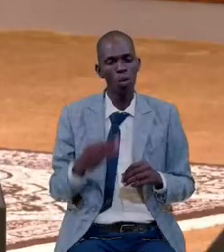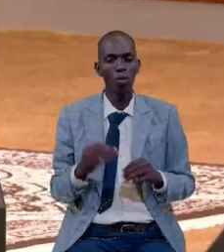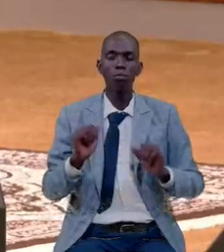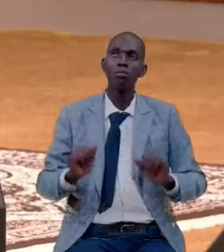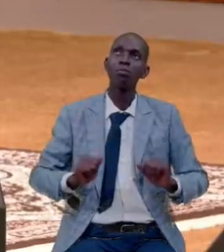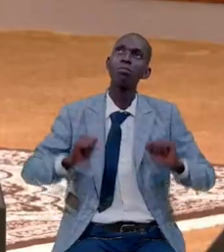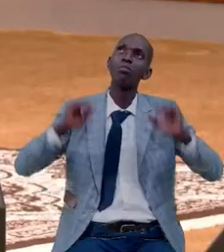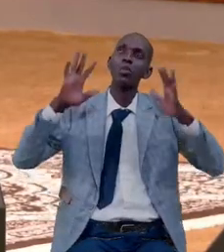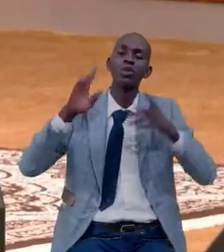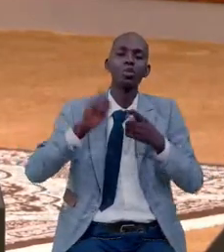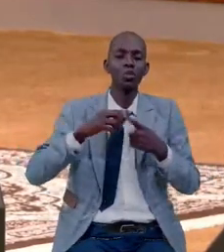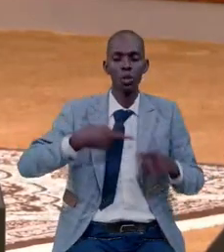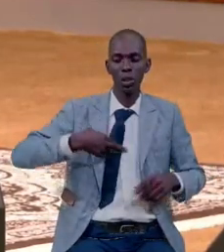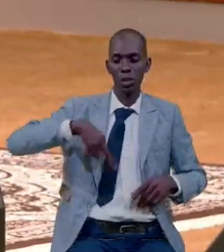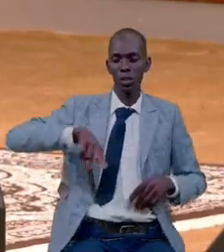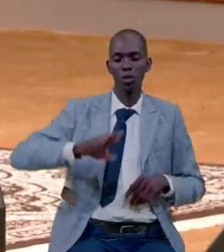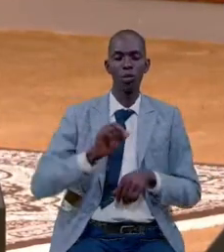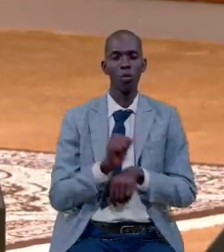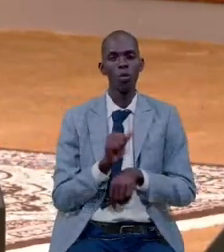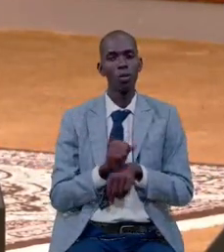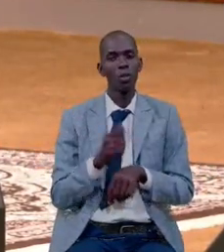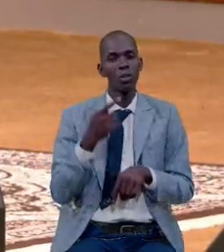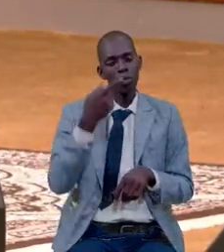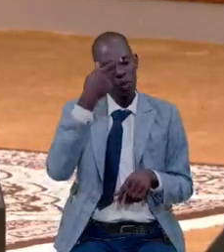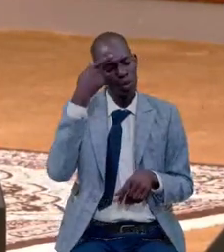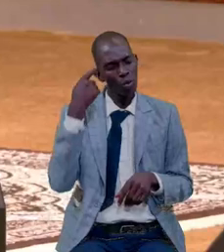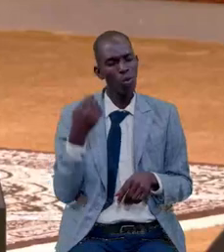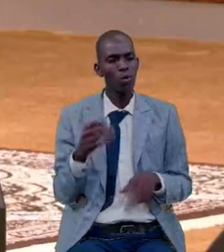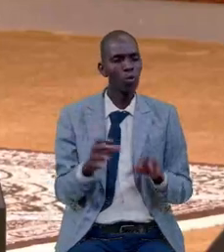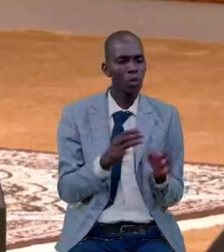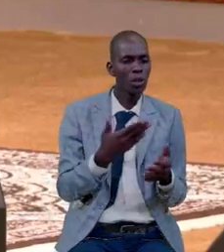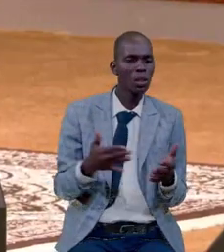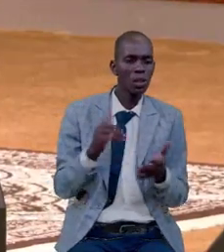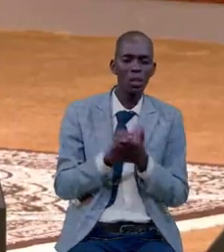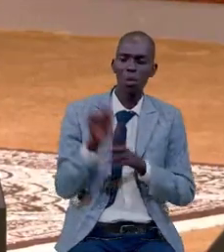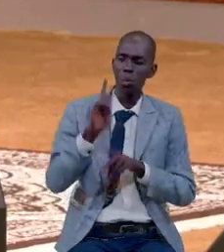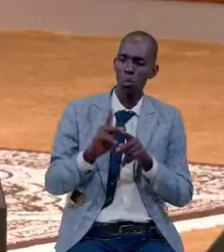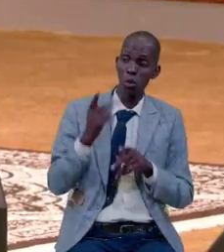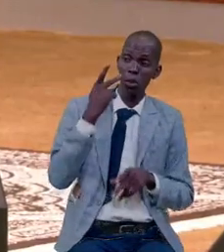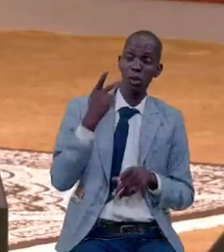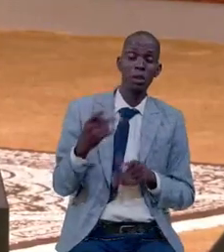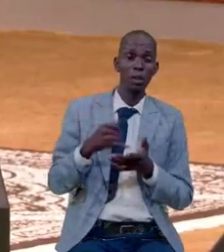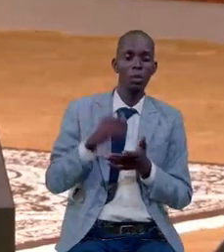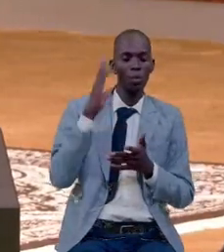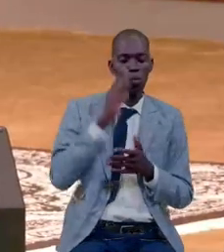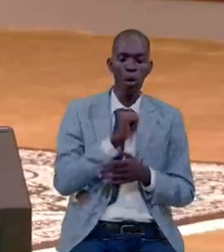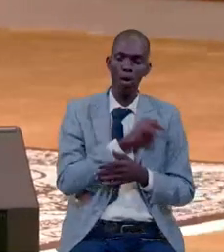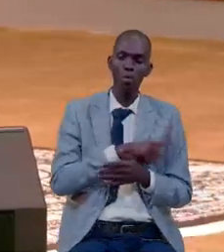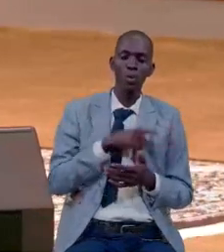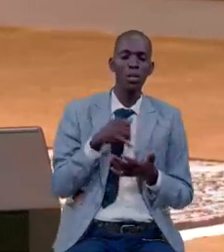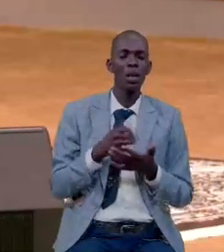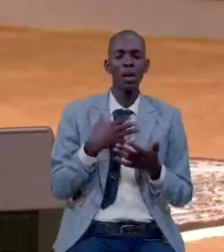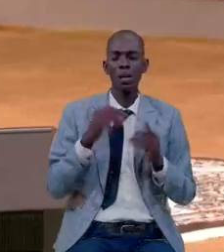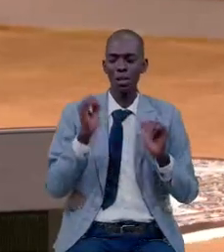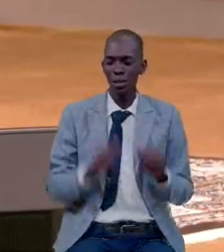religion. C'est le dévouement aux choses que les gens vont apprécier. Ils vont faire tout